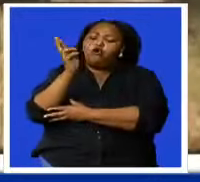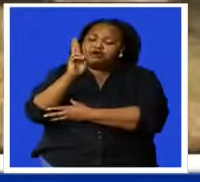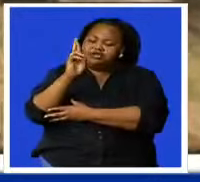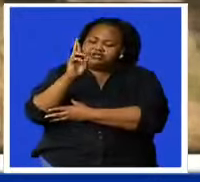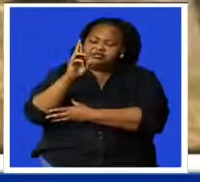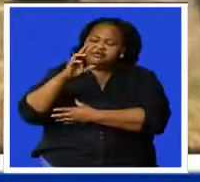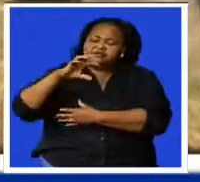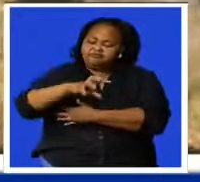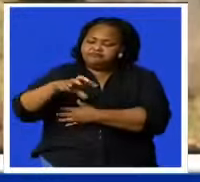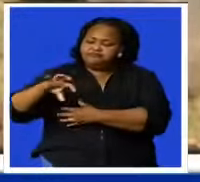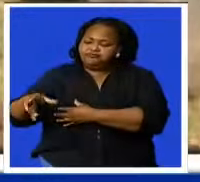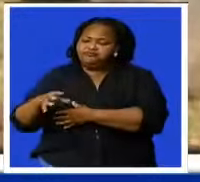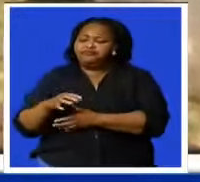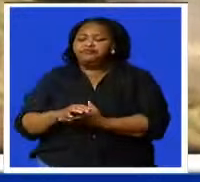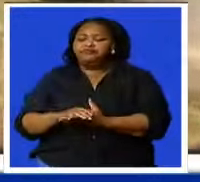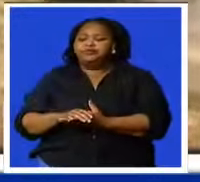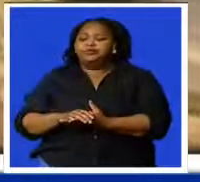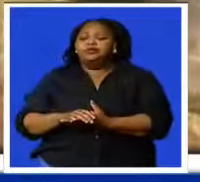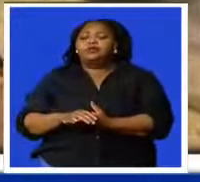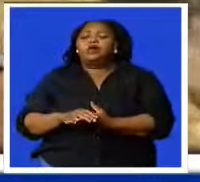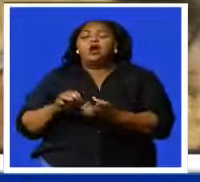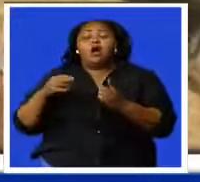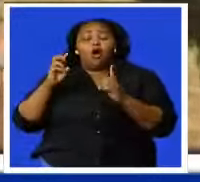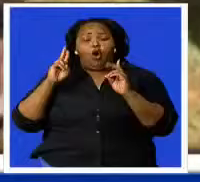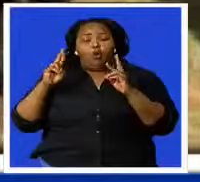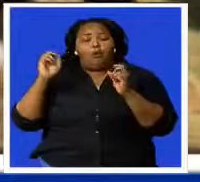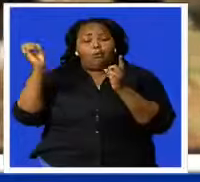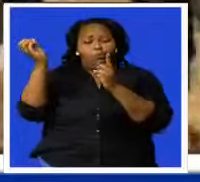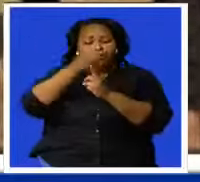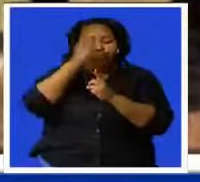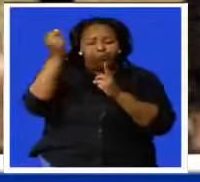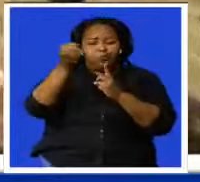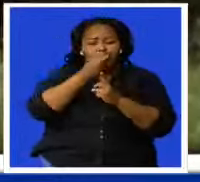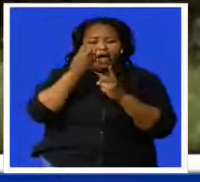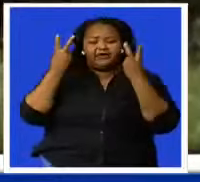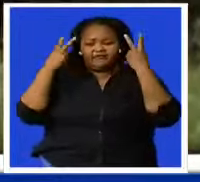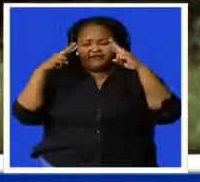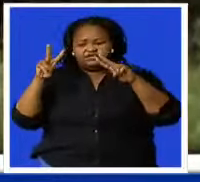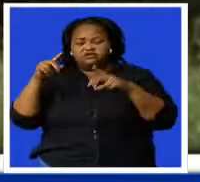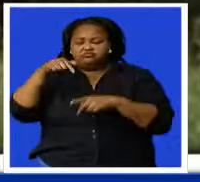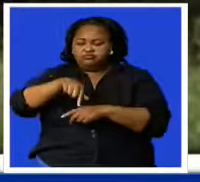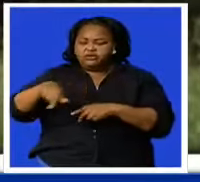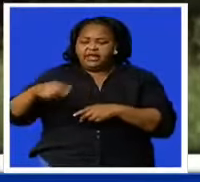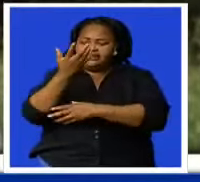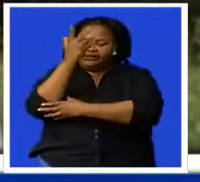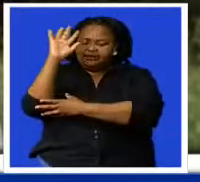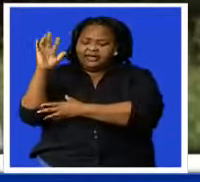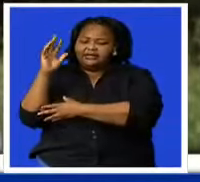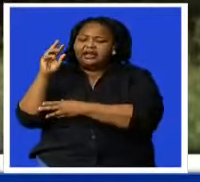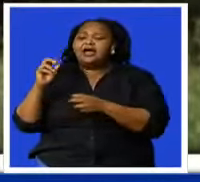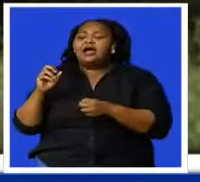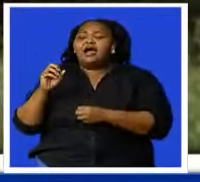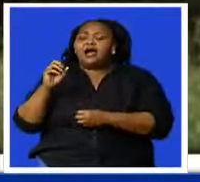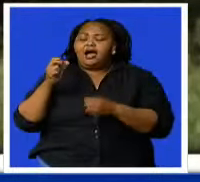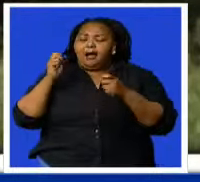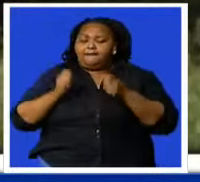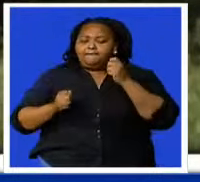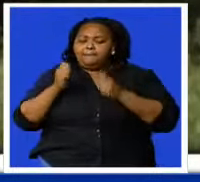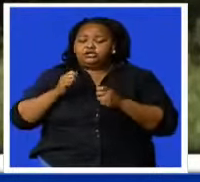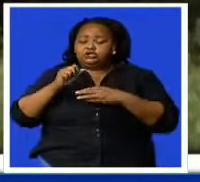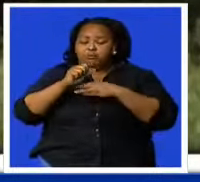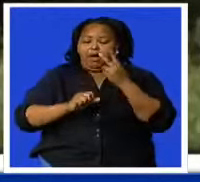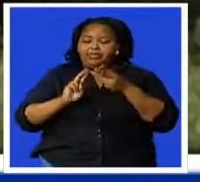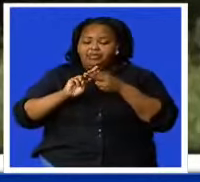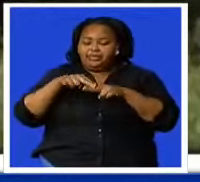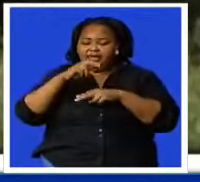babe batihlanyele tonke ngenyanga yendlovu lenkulu eminyakeni lotako. Lokumcwaba ukuthi ngalomkhankaso wethu as much as sikhuluma